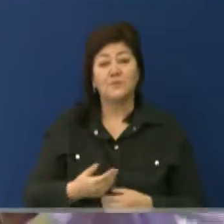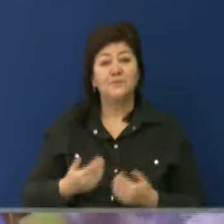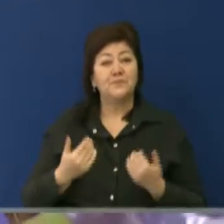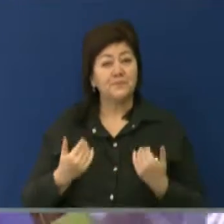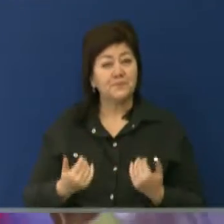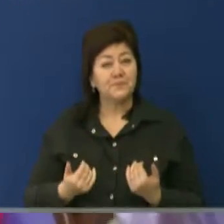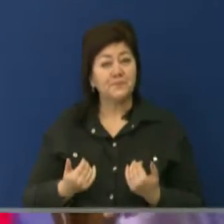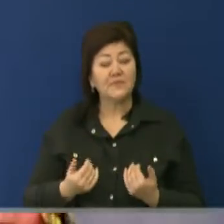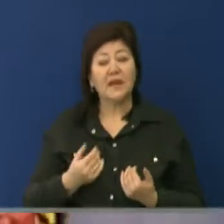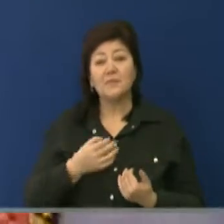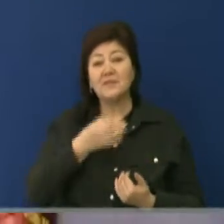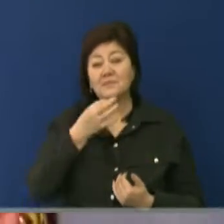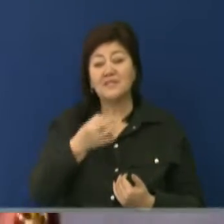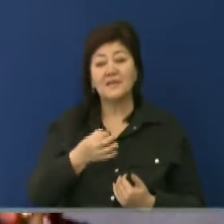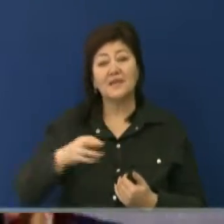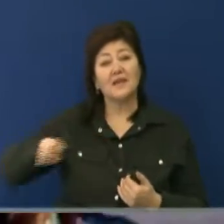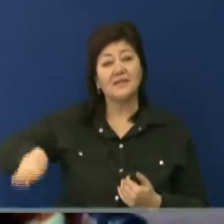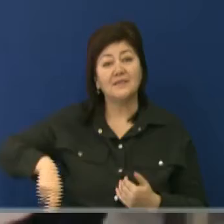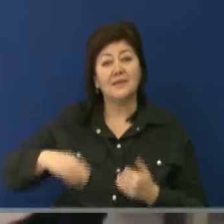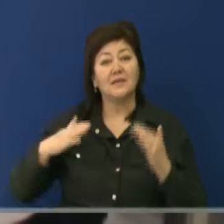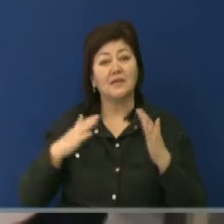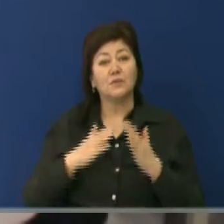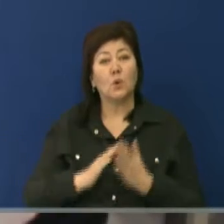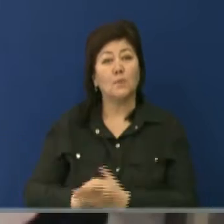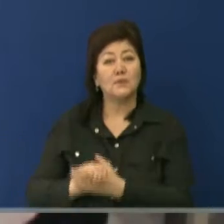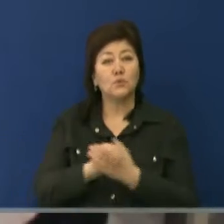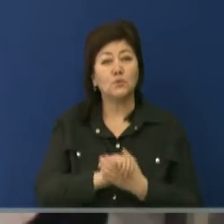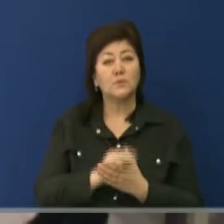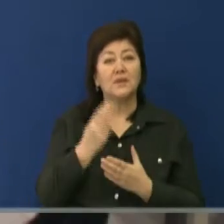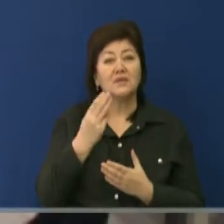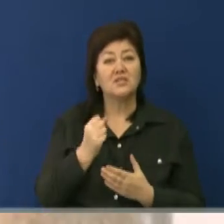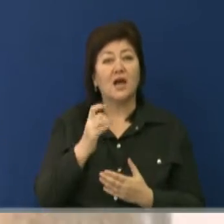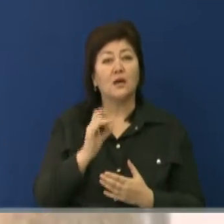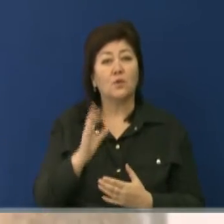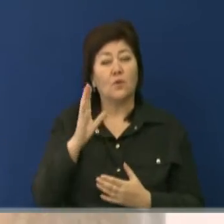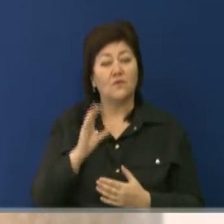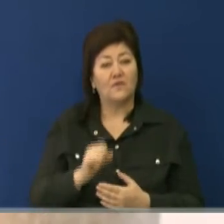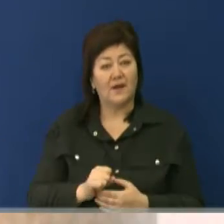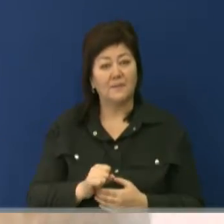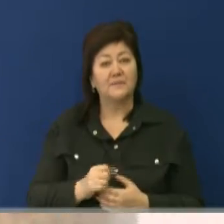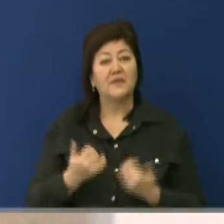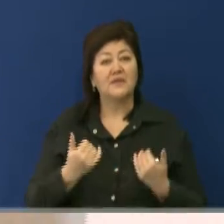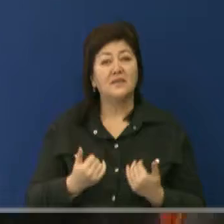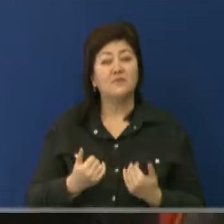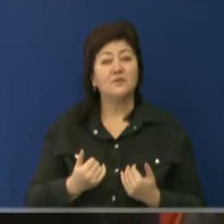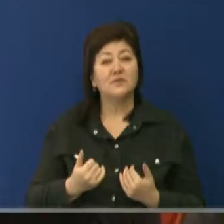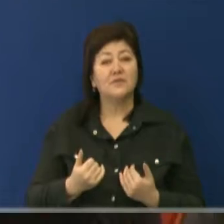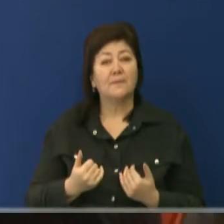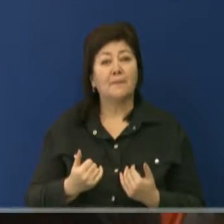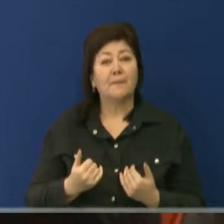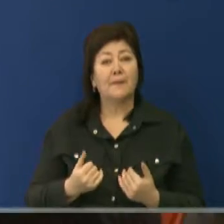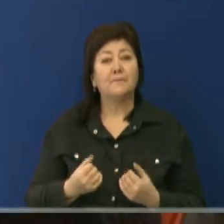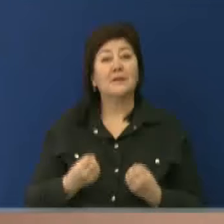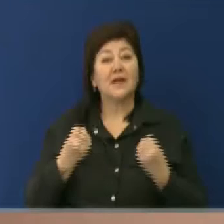жылдары бұл күн халық арасында танымал болып бастады және оны барлық ұлттар мейірімділікпен өзара түсіністік жағдайында атап